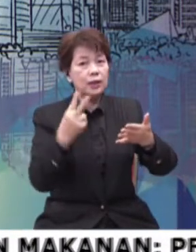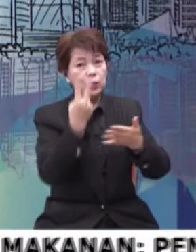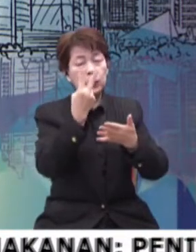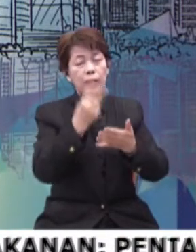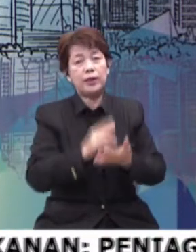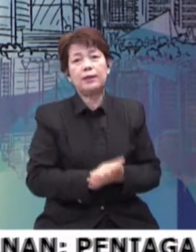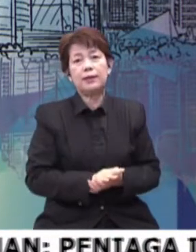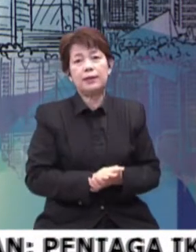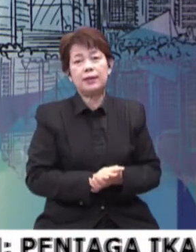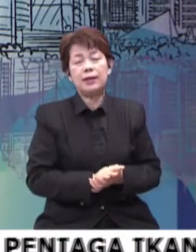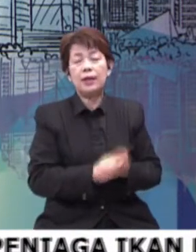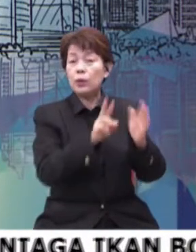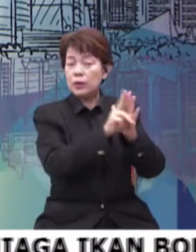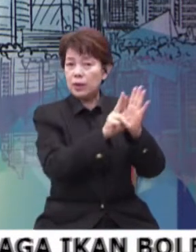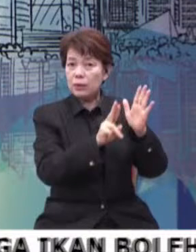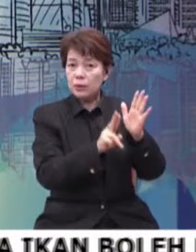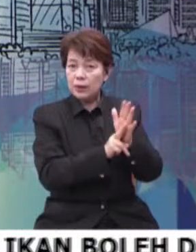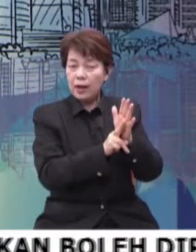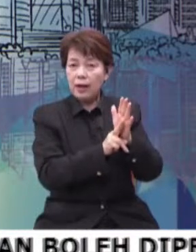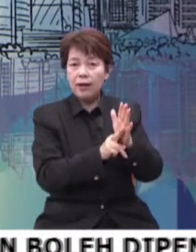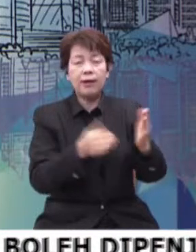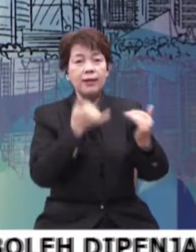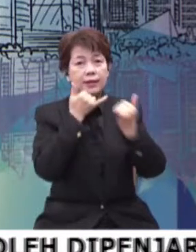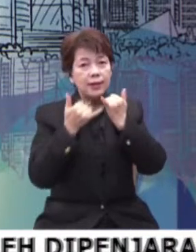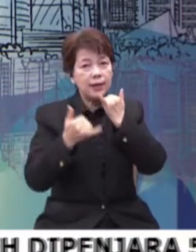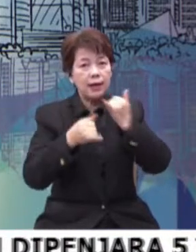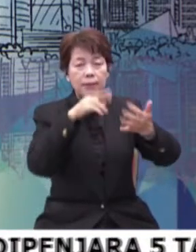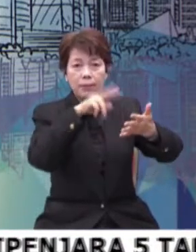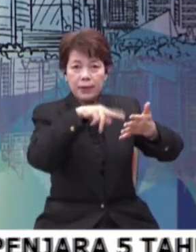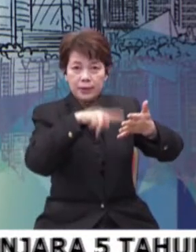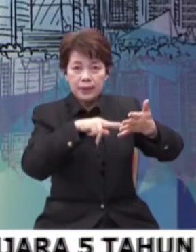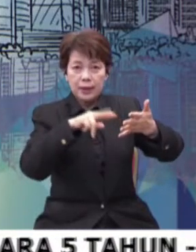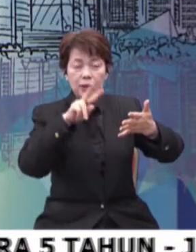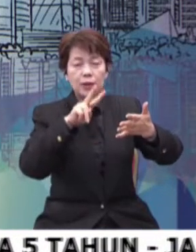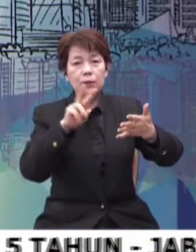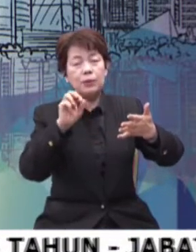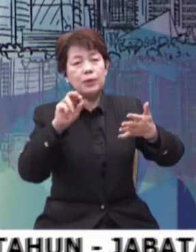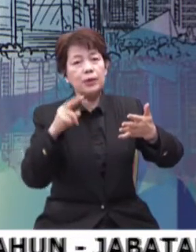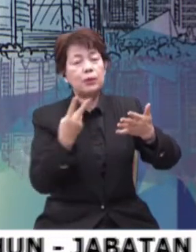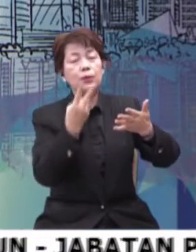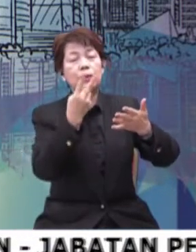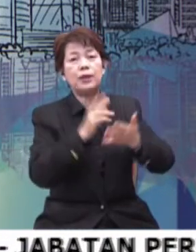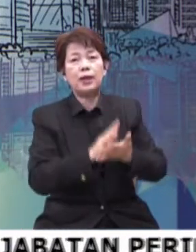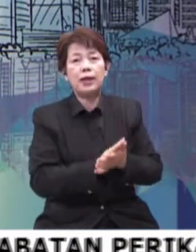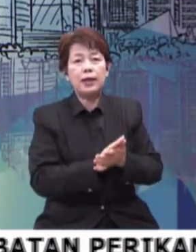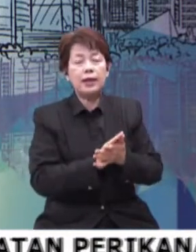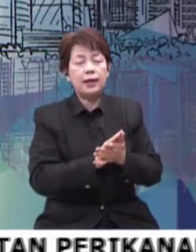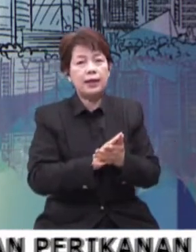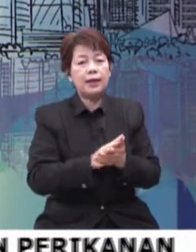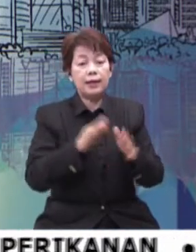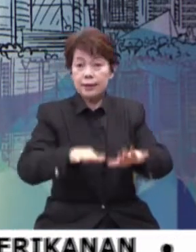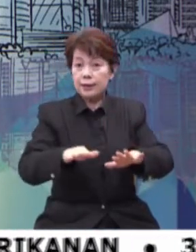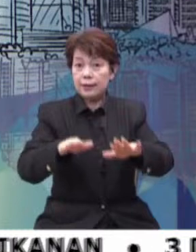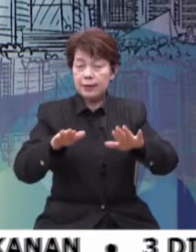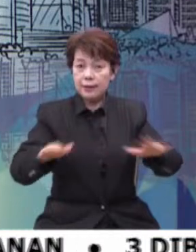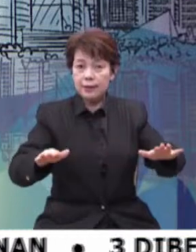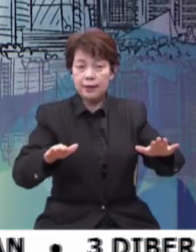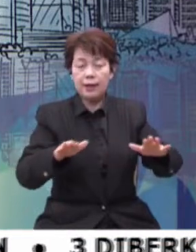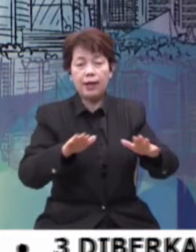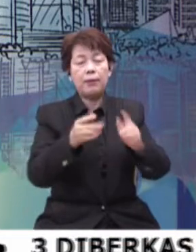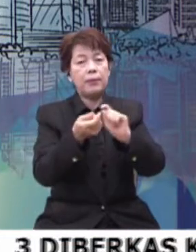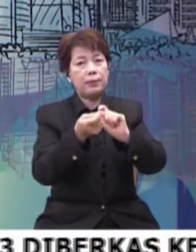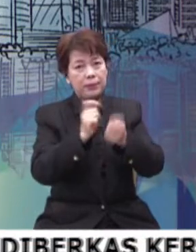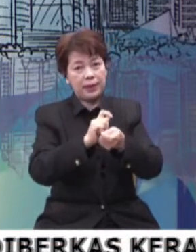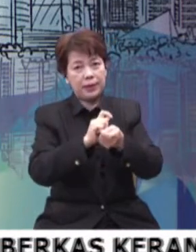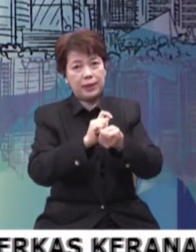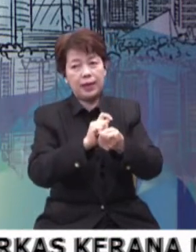juga undang-undang kesalahan-kesalahan bacaan kali kedua juga yaitu seksual terhadap anak-anak pindahan undang-undang